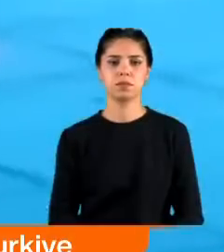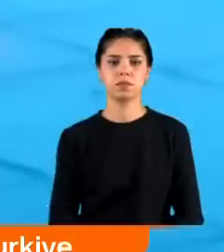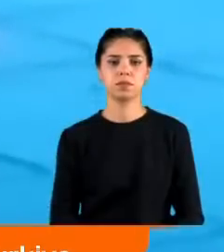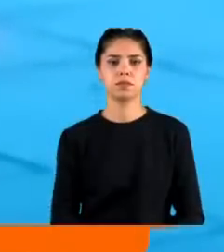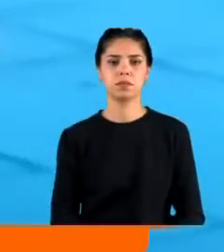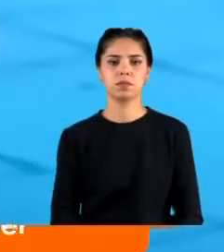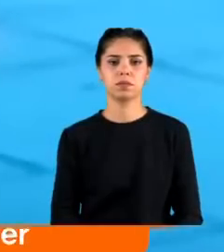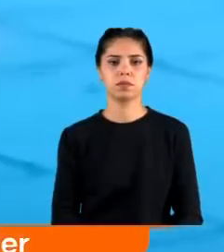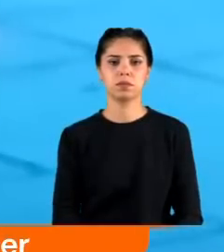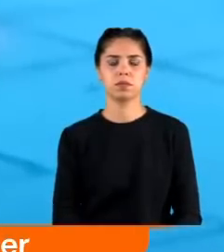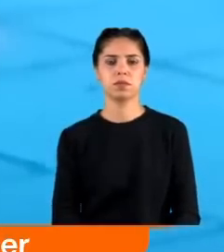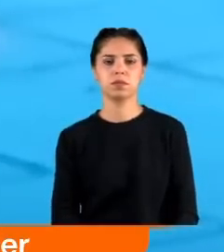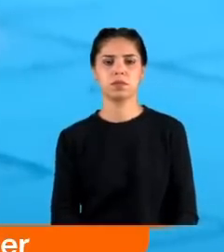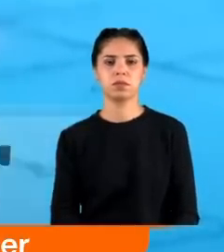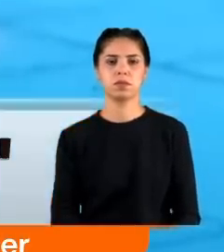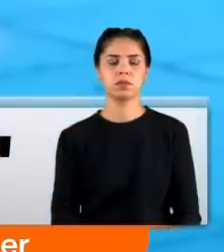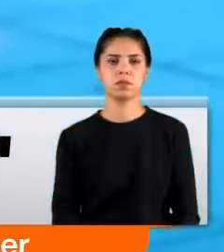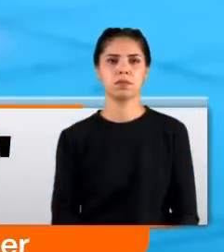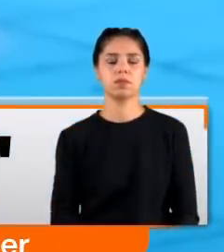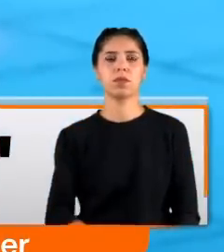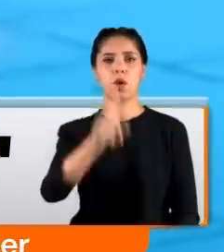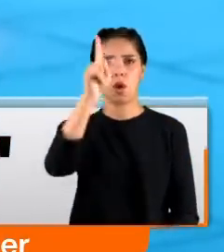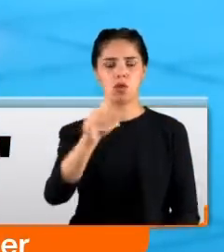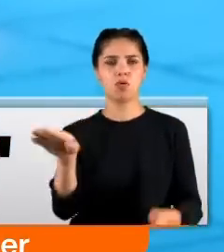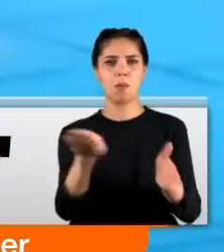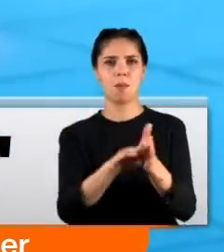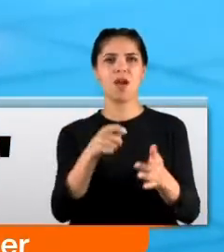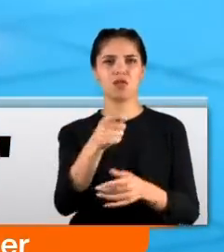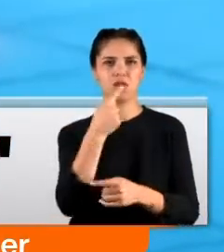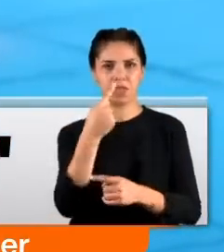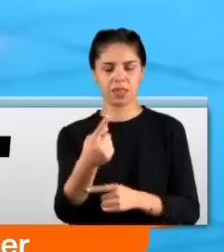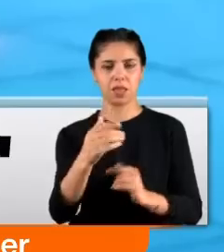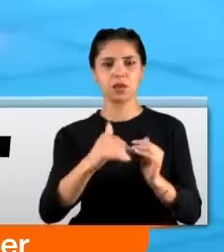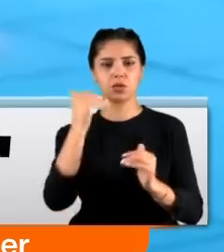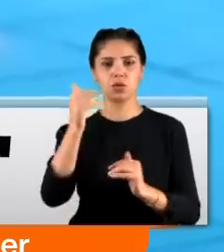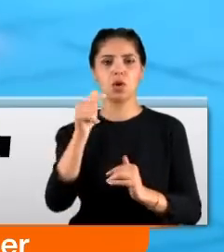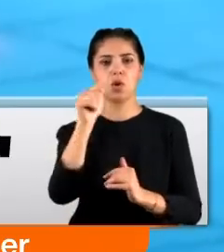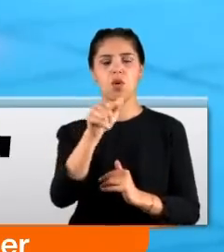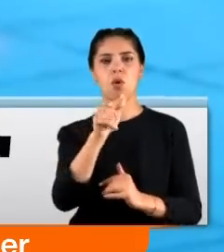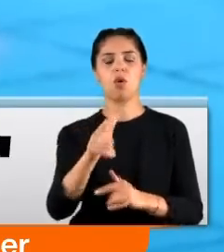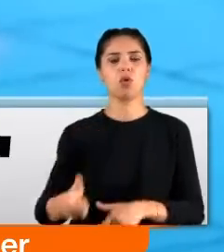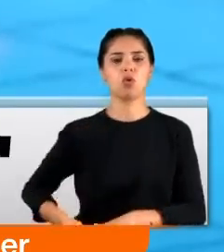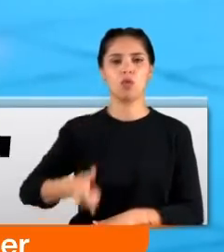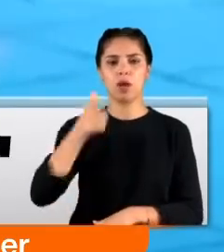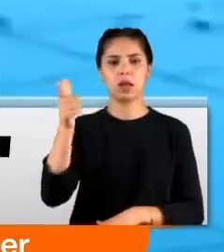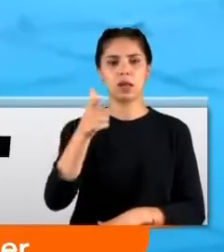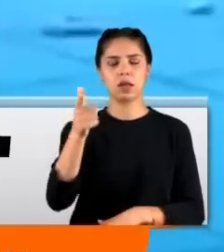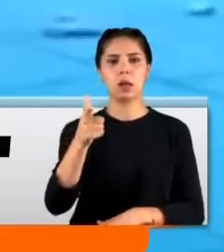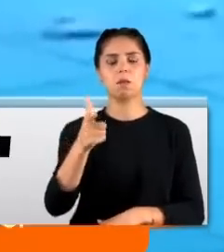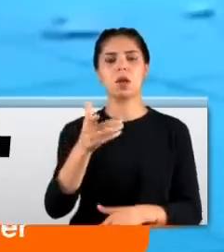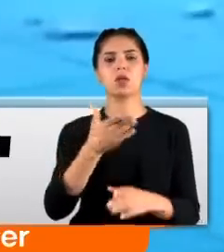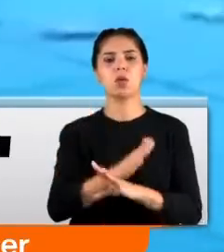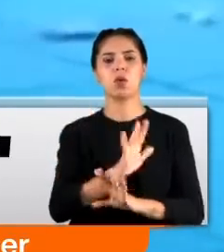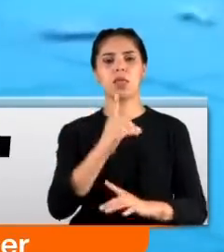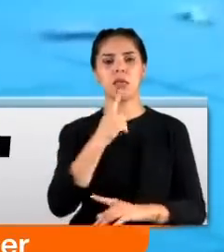Bak gelişini görüyor musun? Önce park yeri cinayeti dendi. Ancak o seçeneği güvenlik kamerası görüntüleri boşa